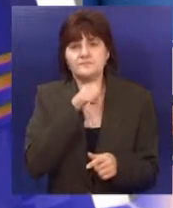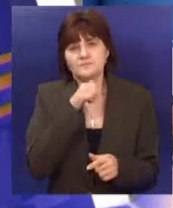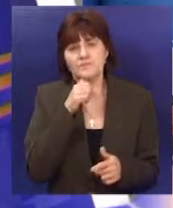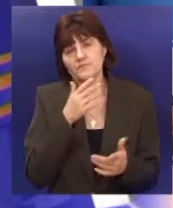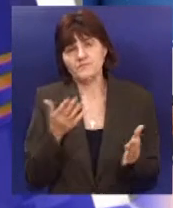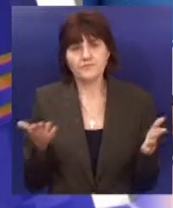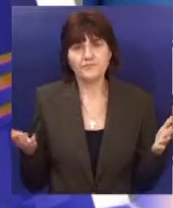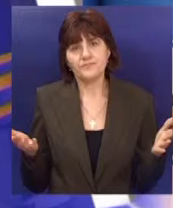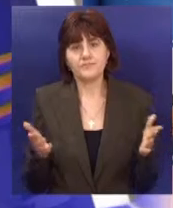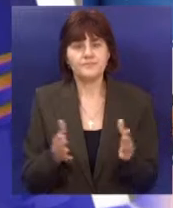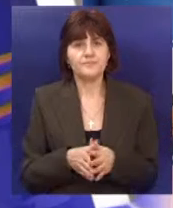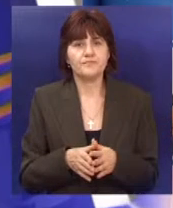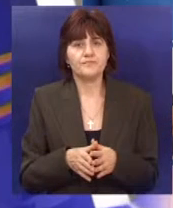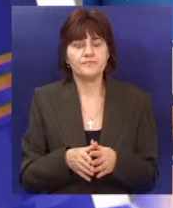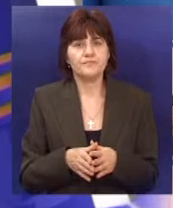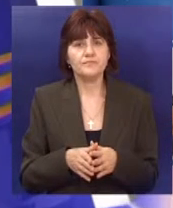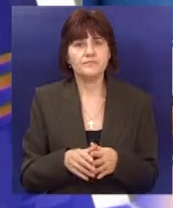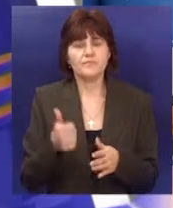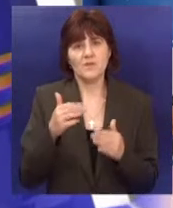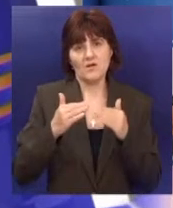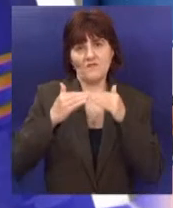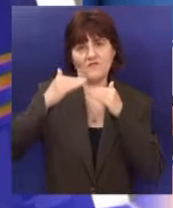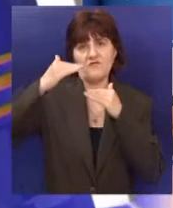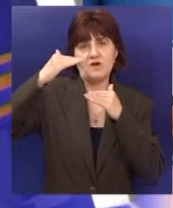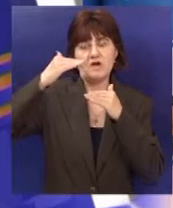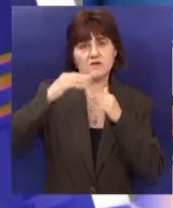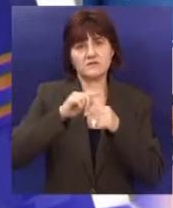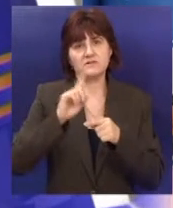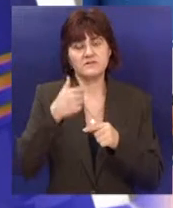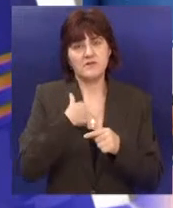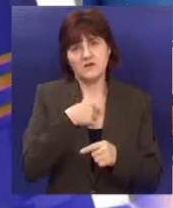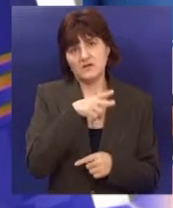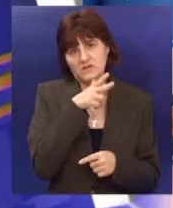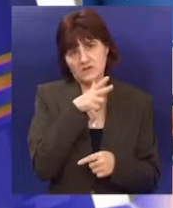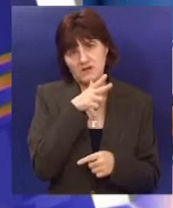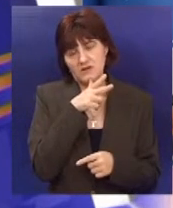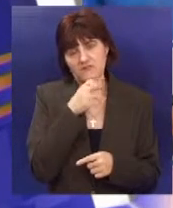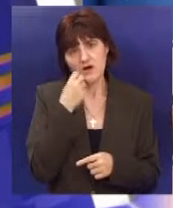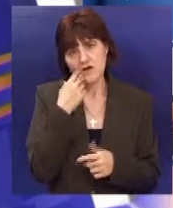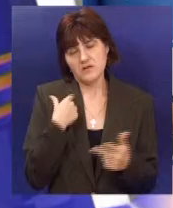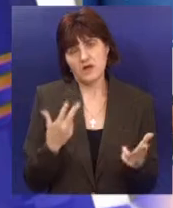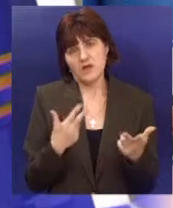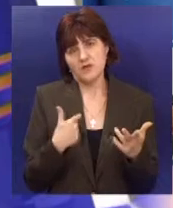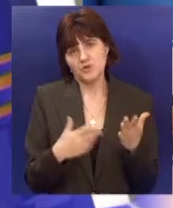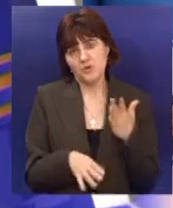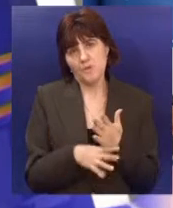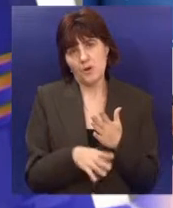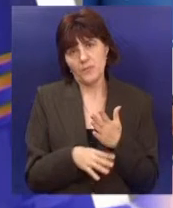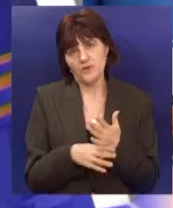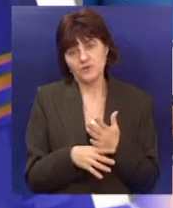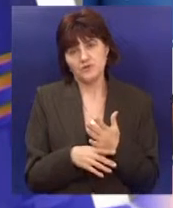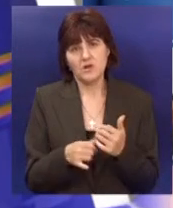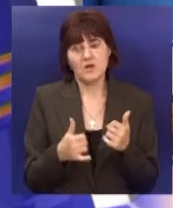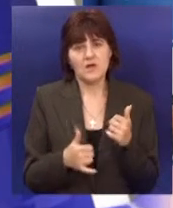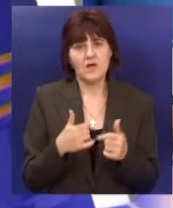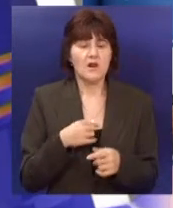što stavljaju, ajde da kažemo, ono na vrh svih zahteva kada traže pomoć